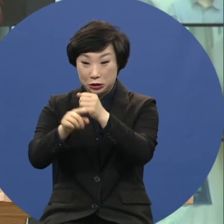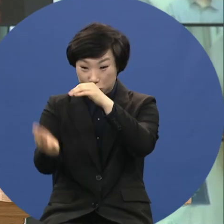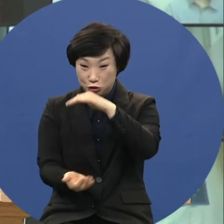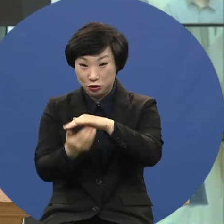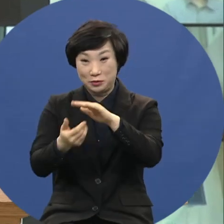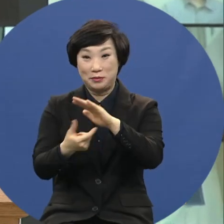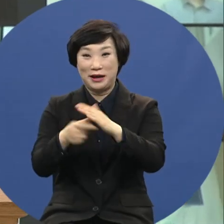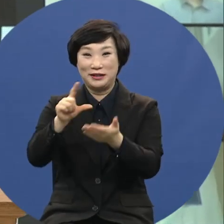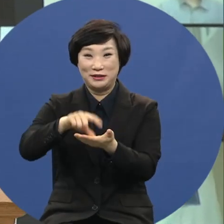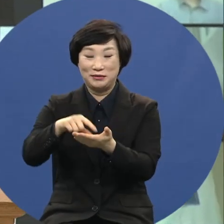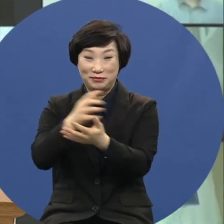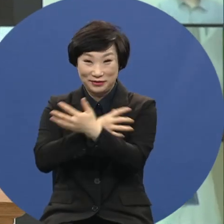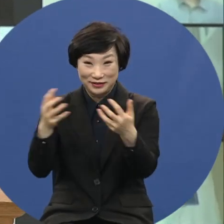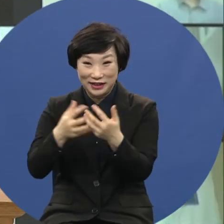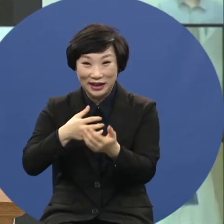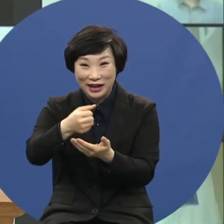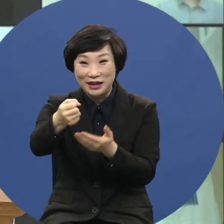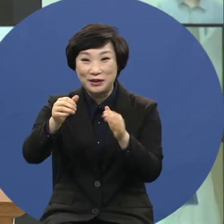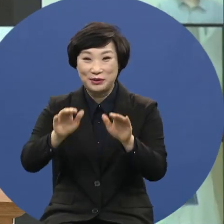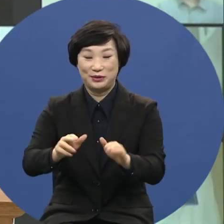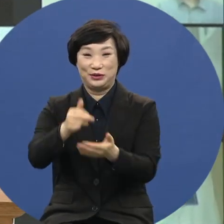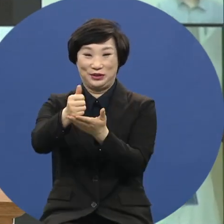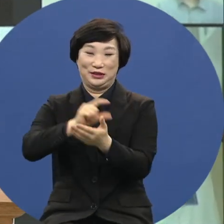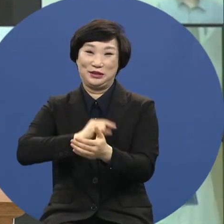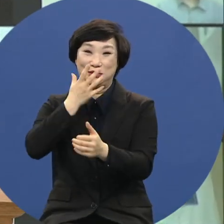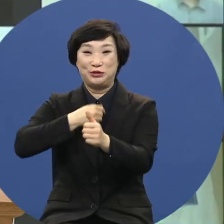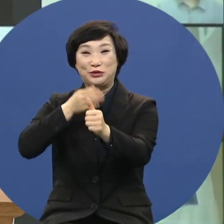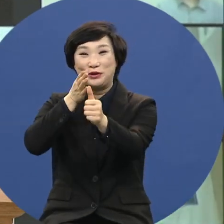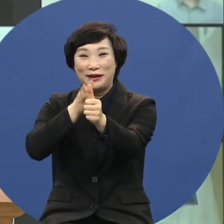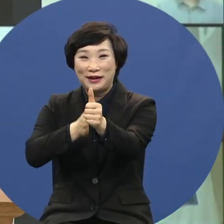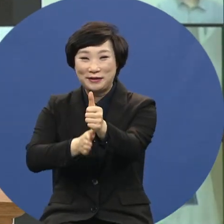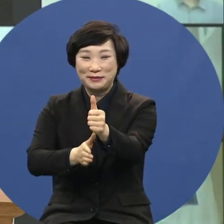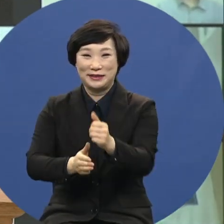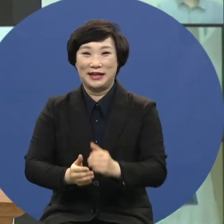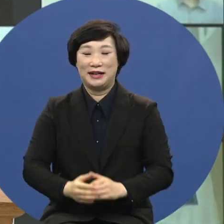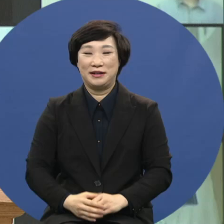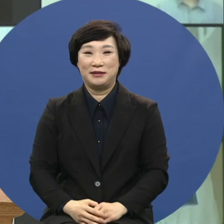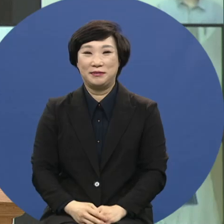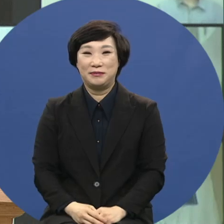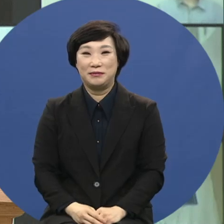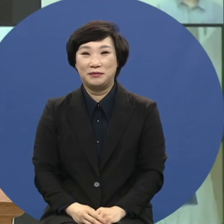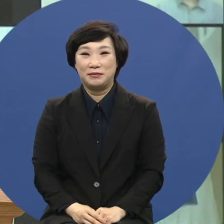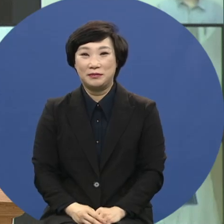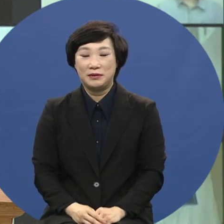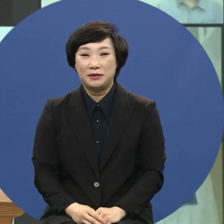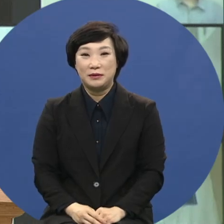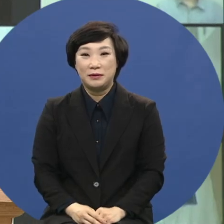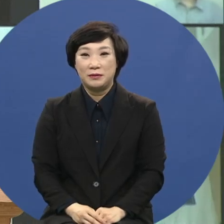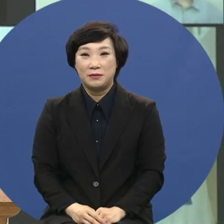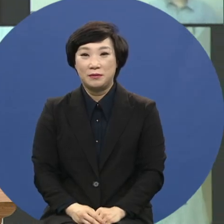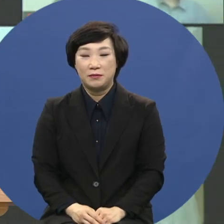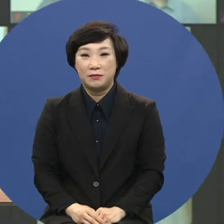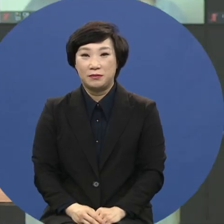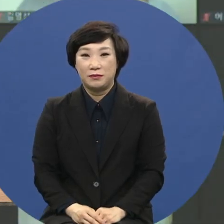만큼 풍성하시기를 주님의 이름으로 축복합니다.